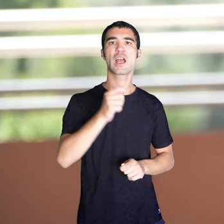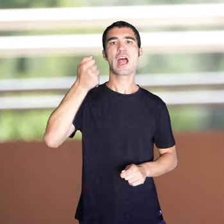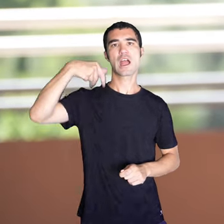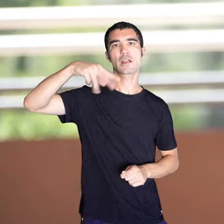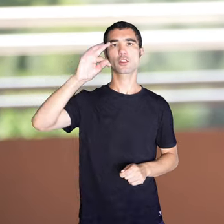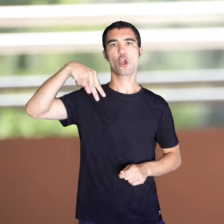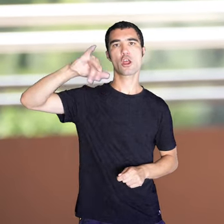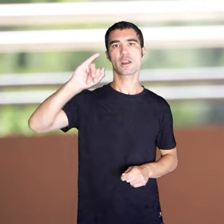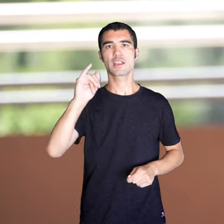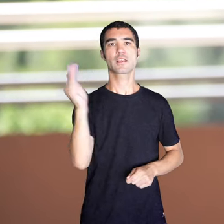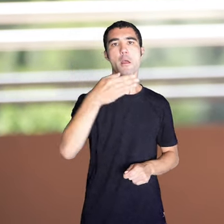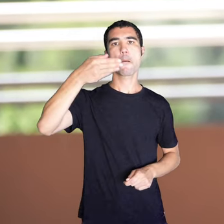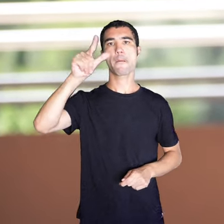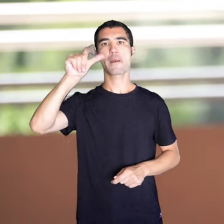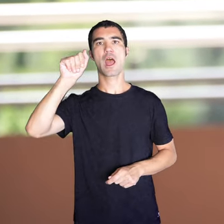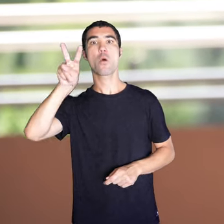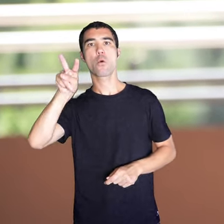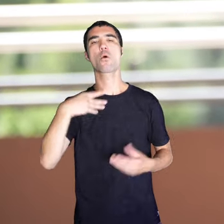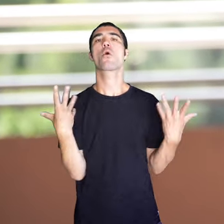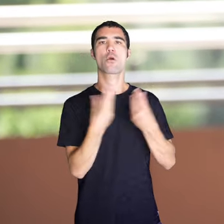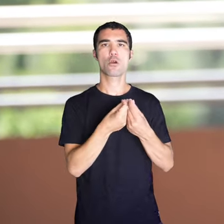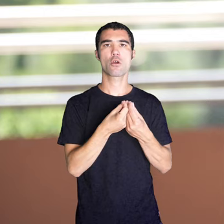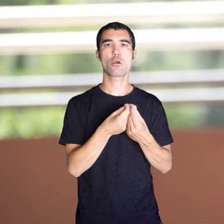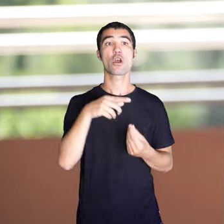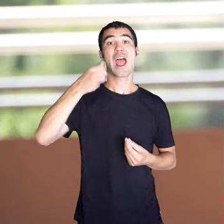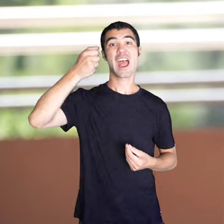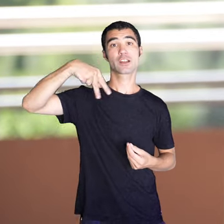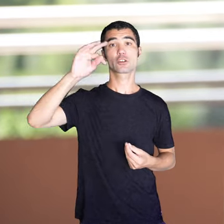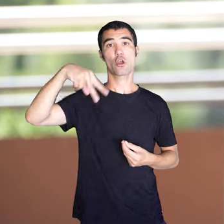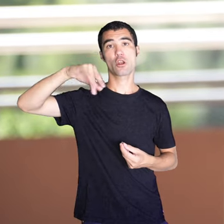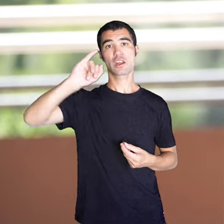Blau, amb Antoni Rodríguez,